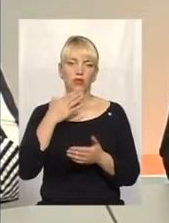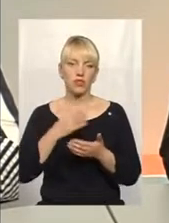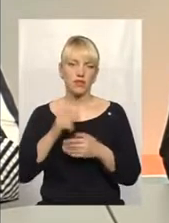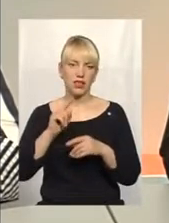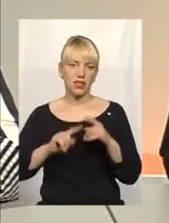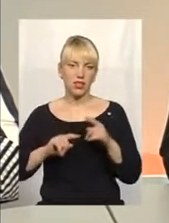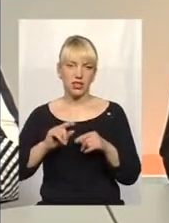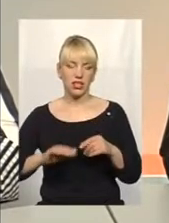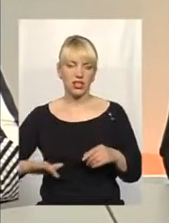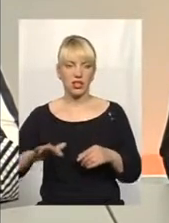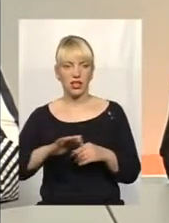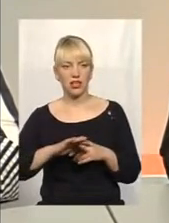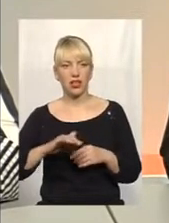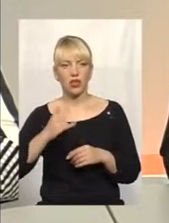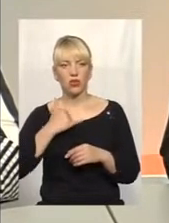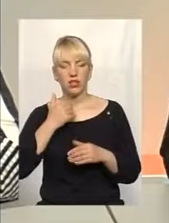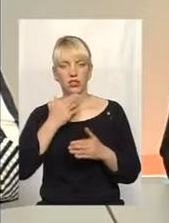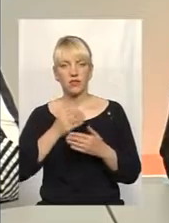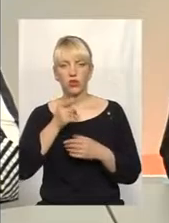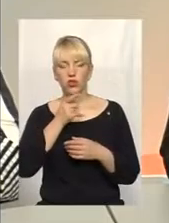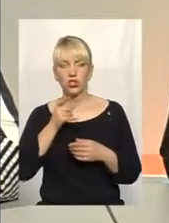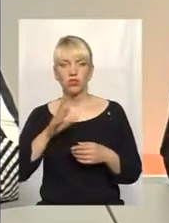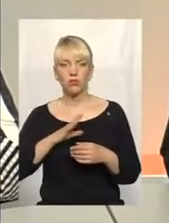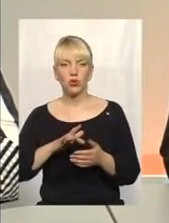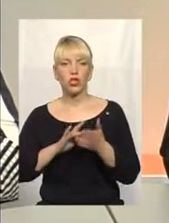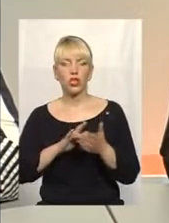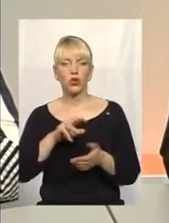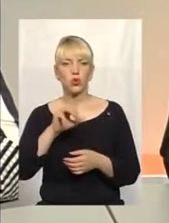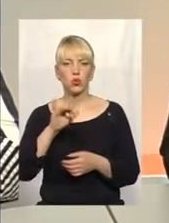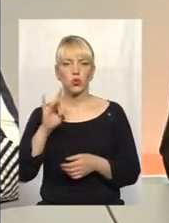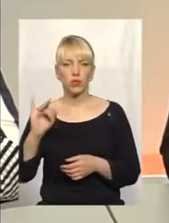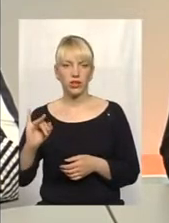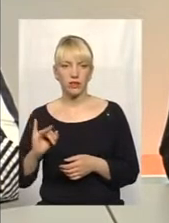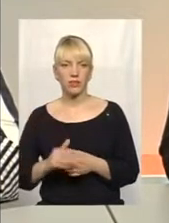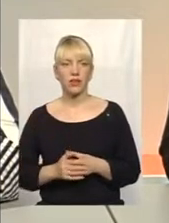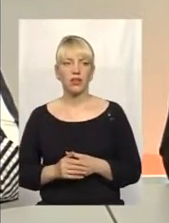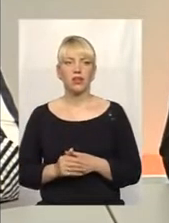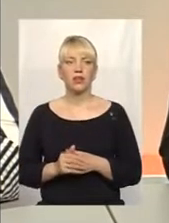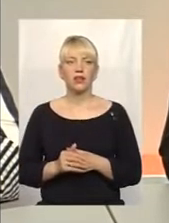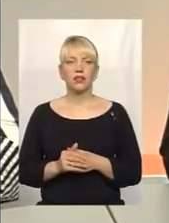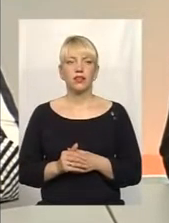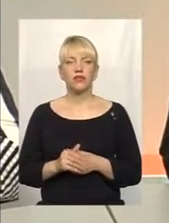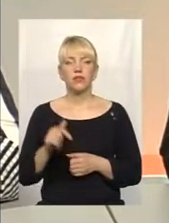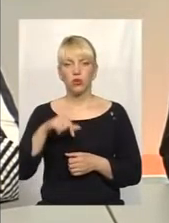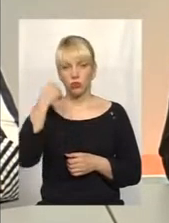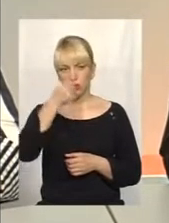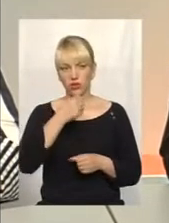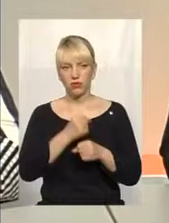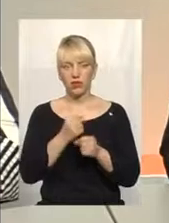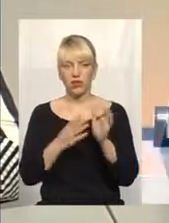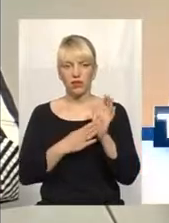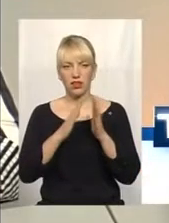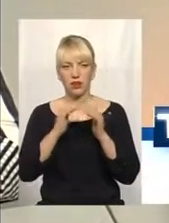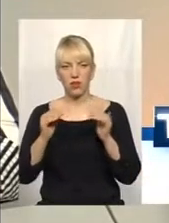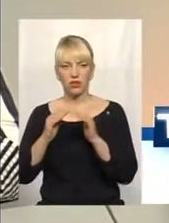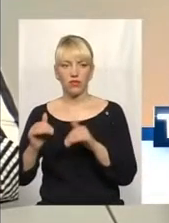край? У нас свого часу були цілі тури, зараз як? В цьому році функціонує 9